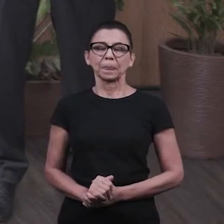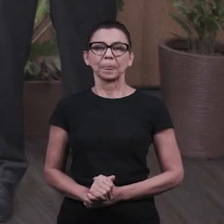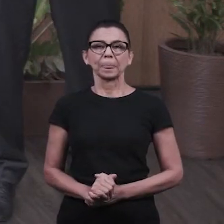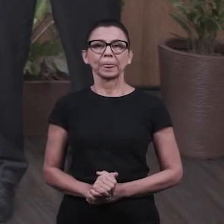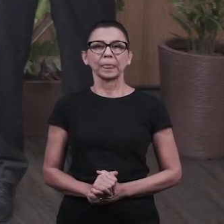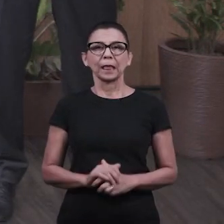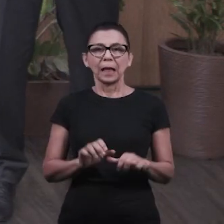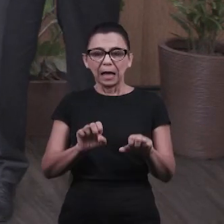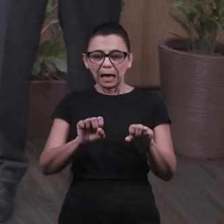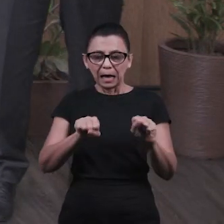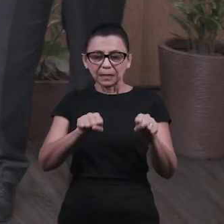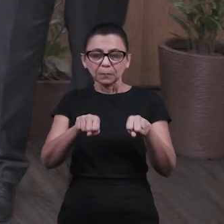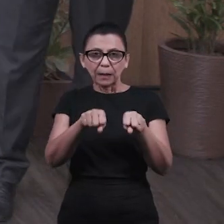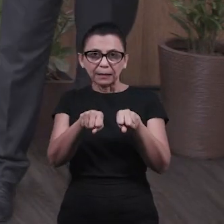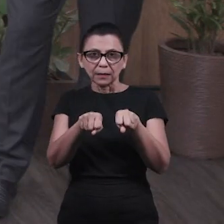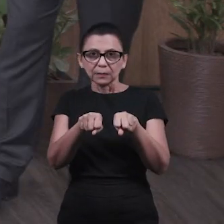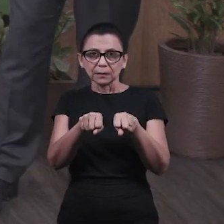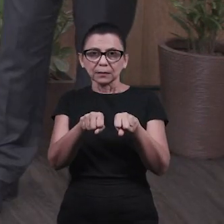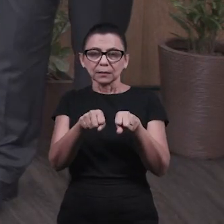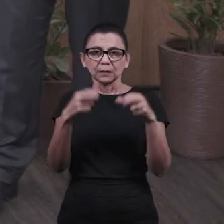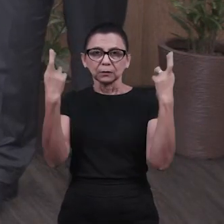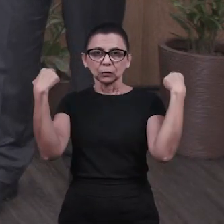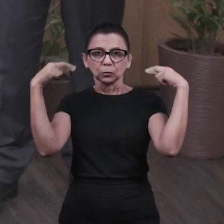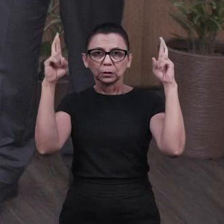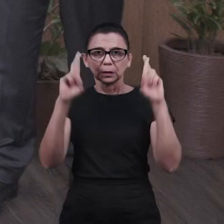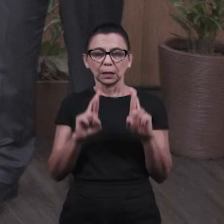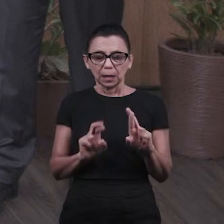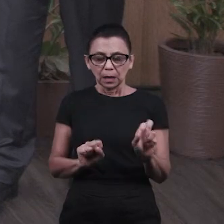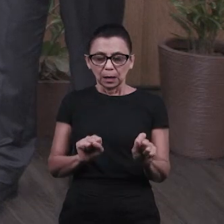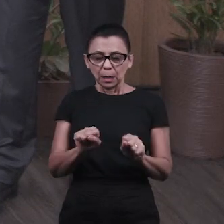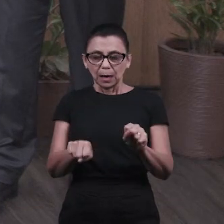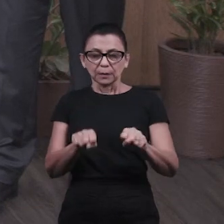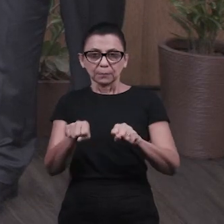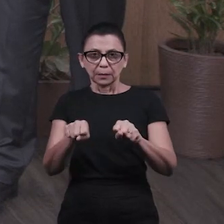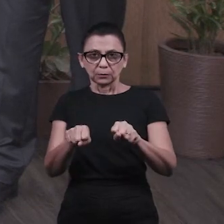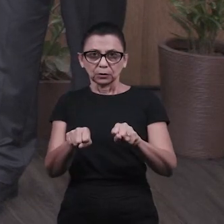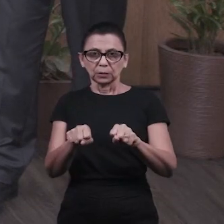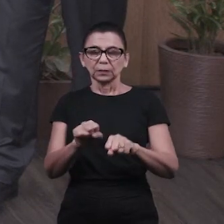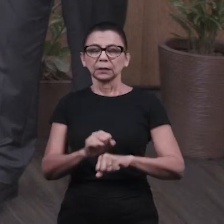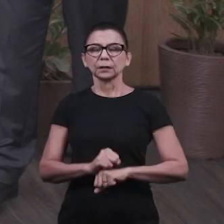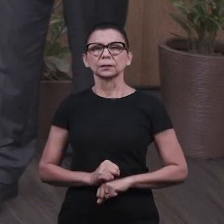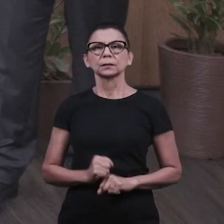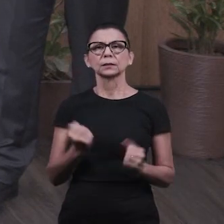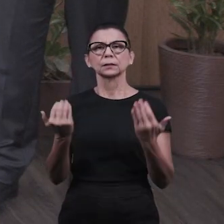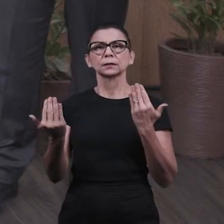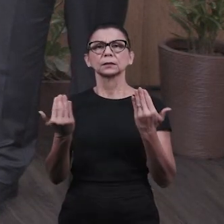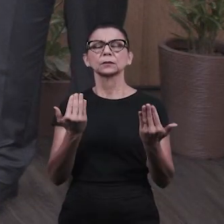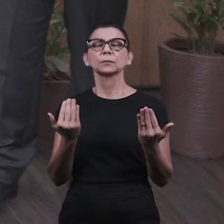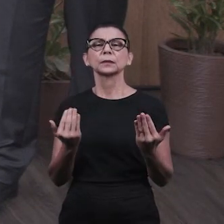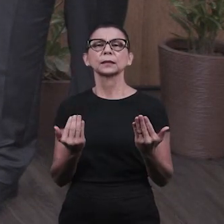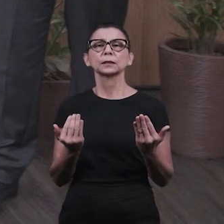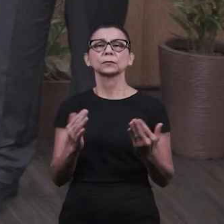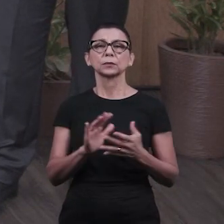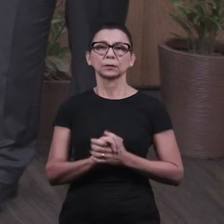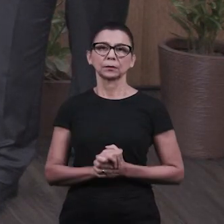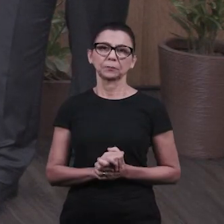que la vie, la marche, le chemin du chrétien doit être